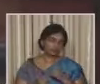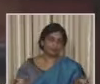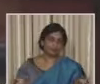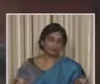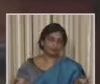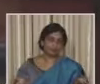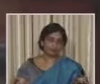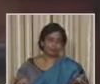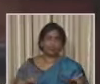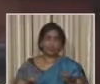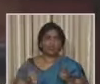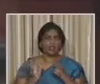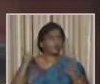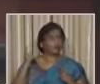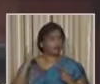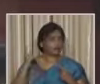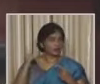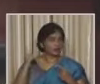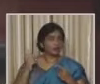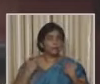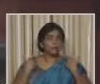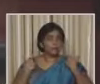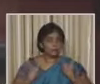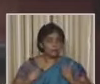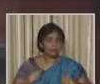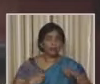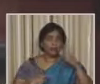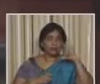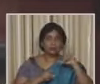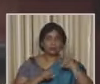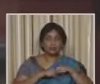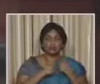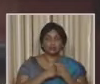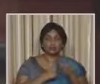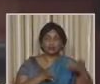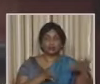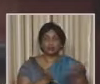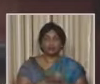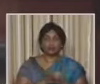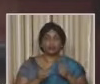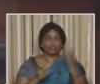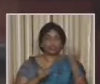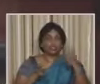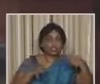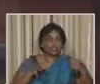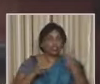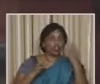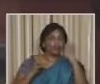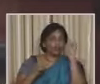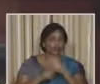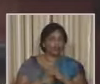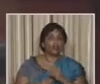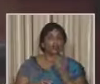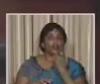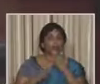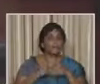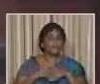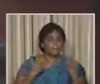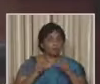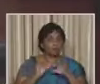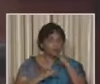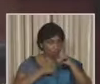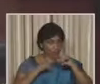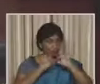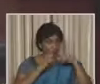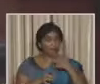என்றால் நியூயார்க் டைம்ஸ் செய்திதான் மைந்த ராஜபக்ச சீன கம்பெனியிடமிருந்து பணம் வாங்கியதாக காசோலை இலக்கங்களை கூறினார்கள். அவர்களும்